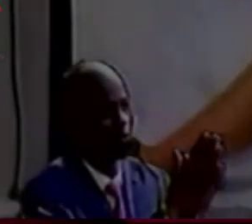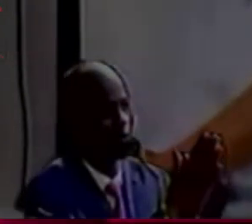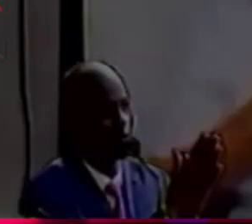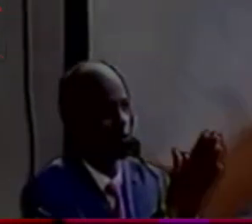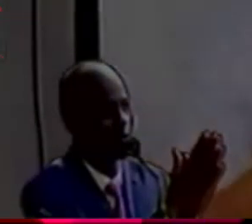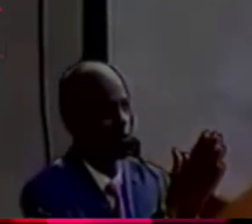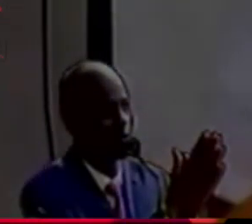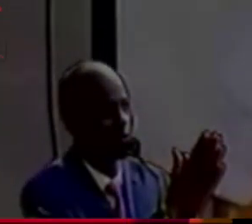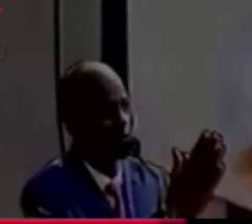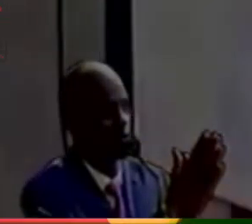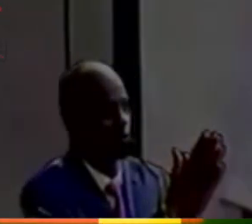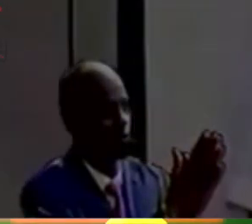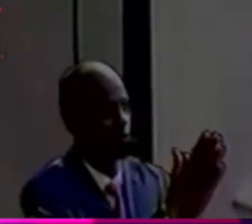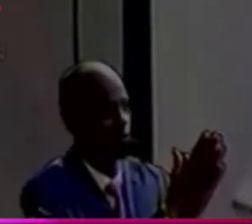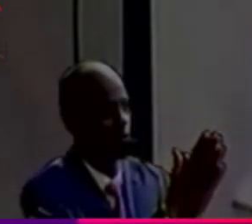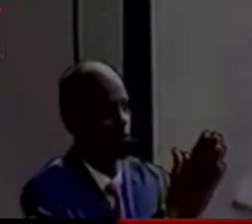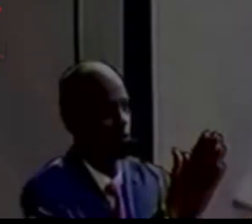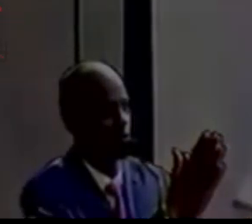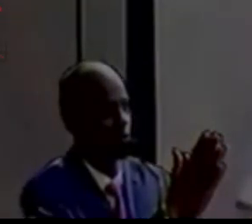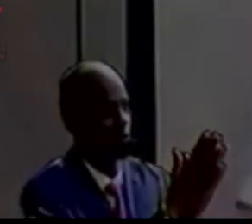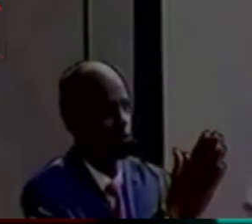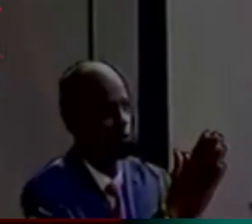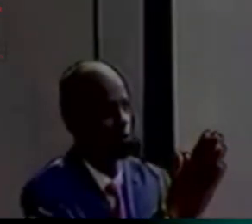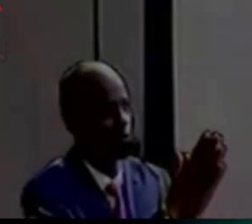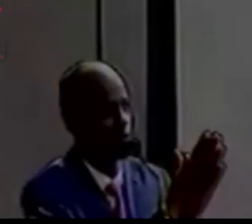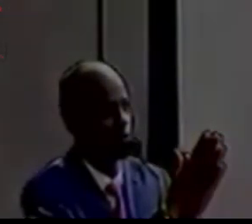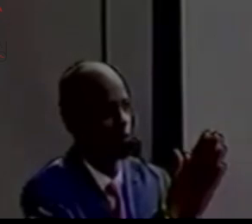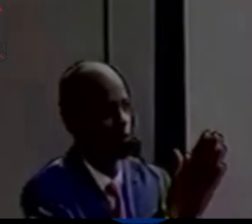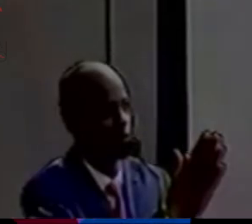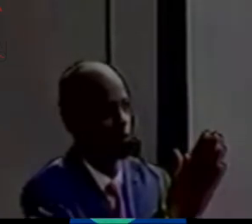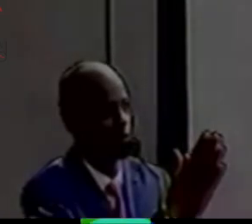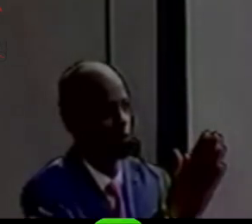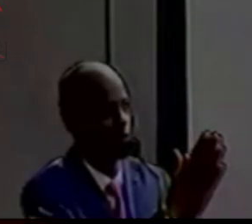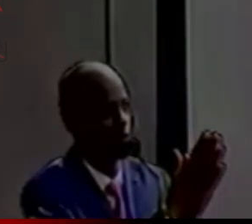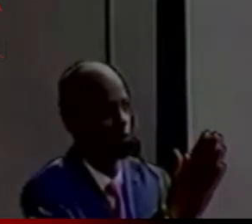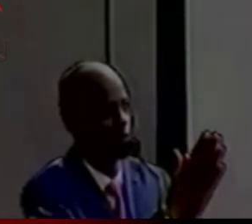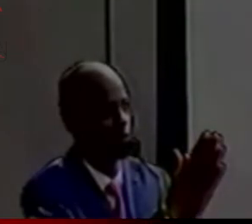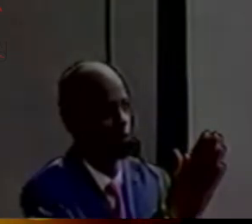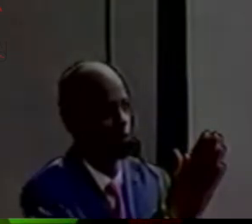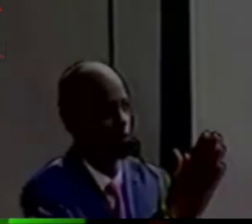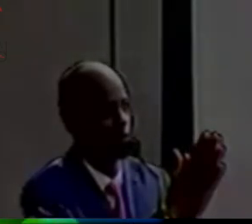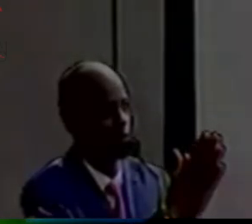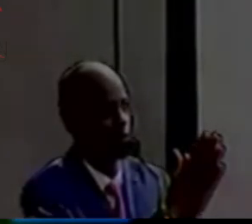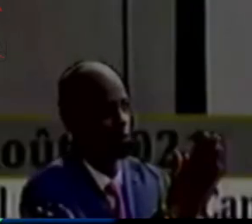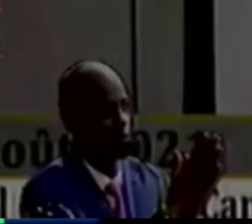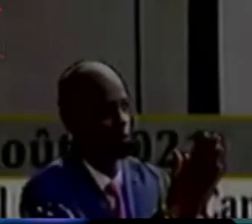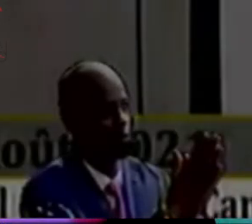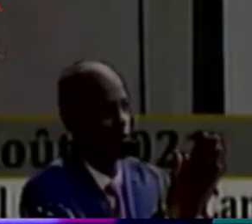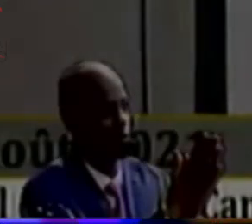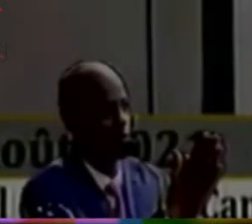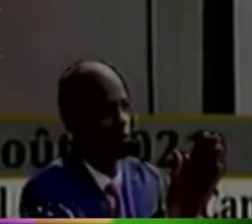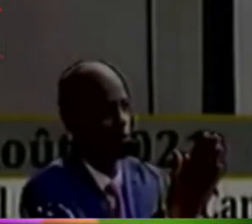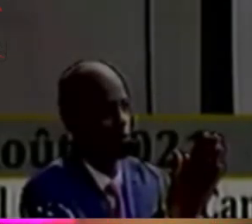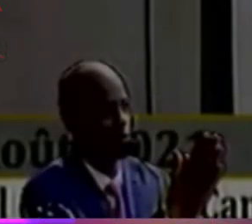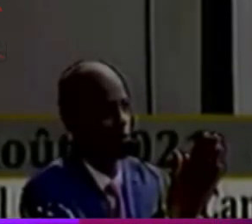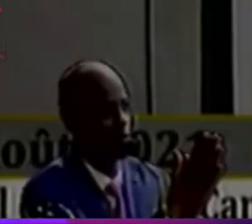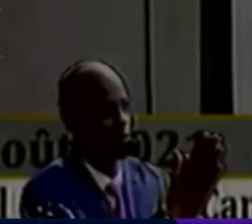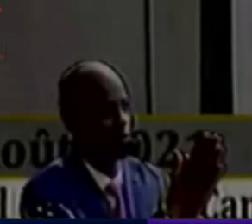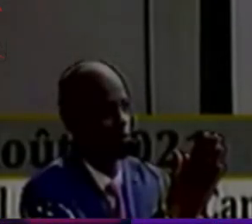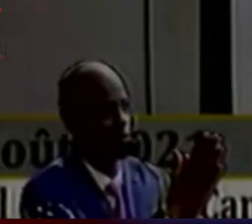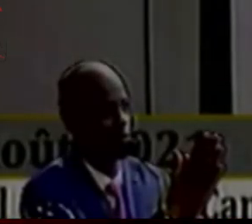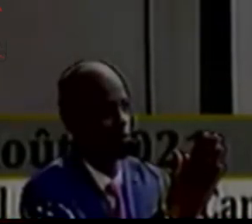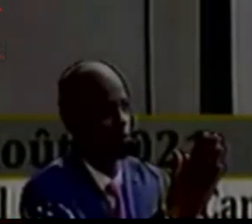souffrance là? Vous connaissez des sinistres dernièrement, vous connaissez ça fait les perdus.